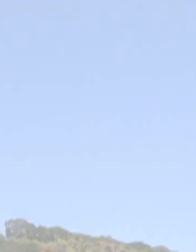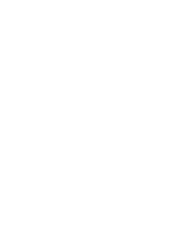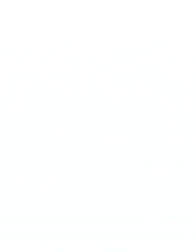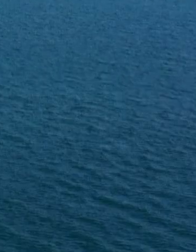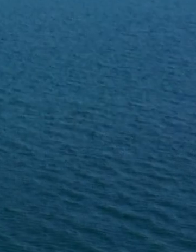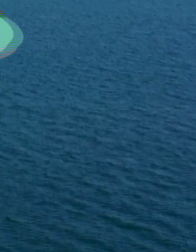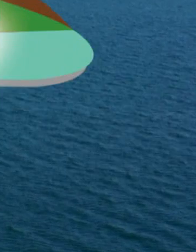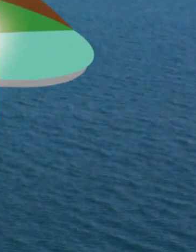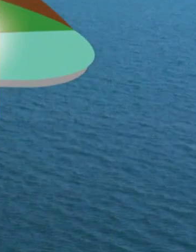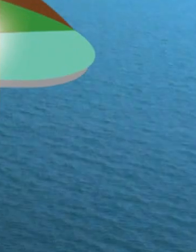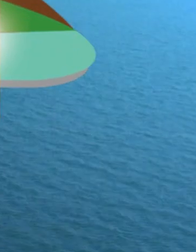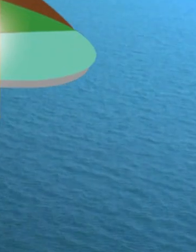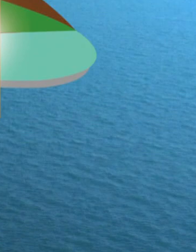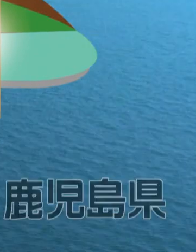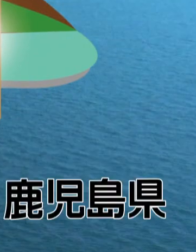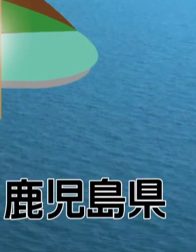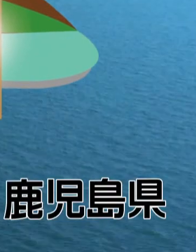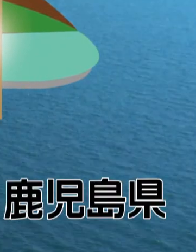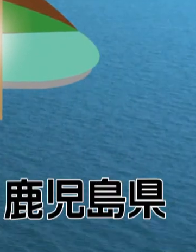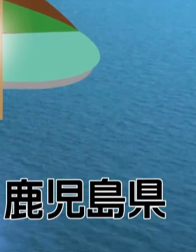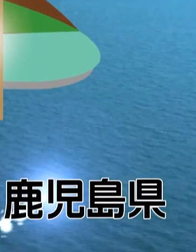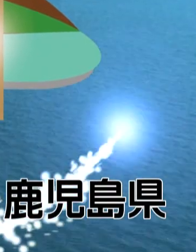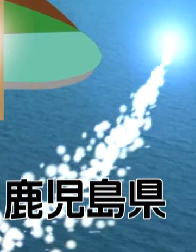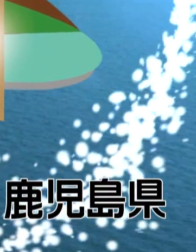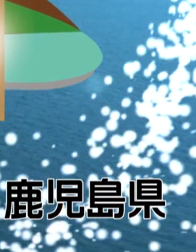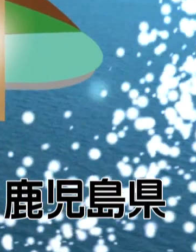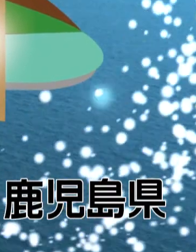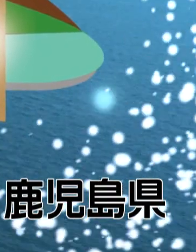前原龍二の前向きチャンネル。